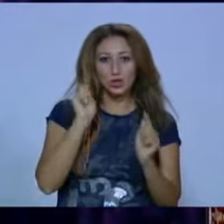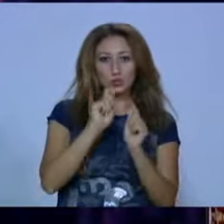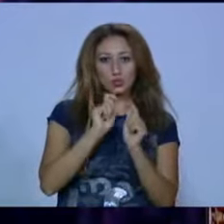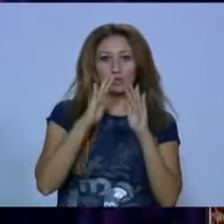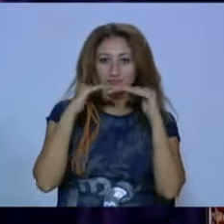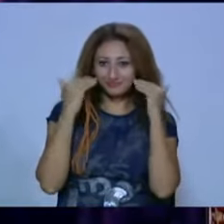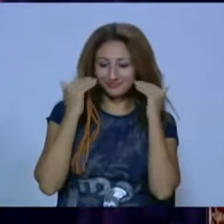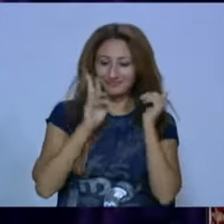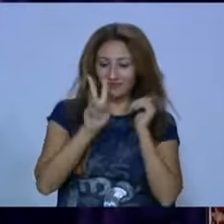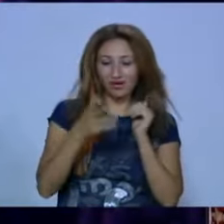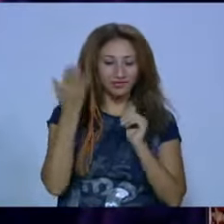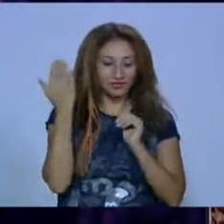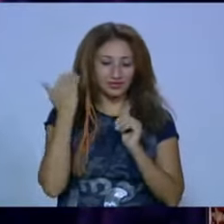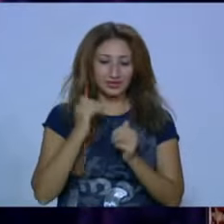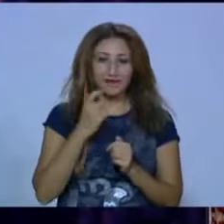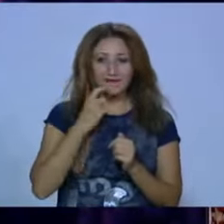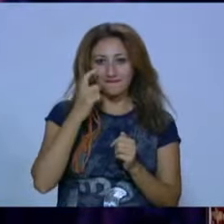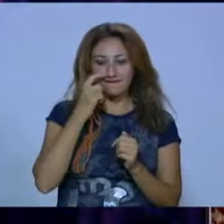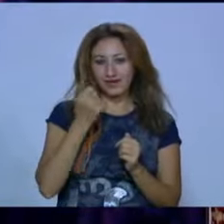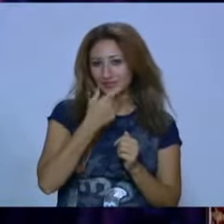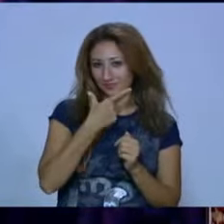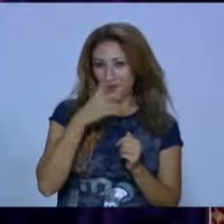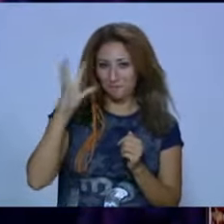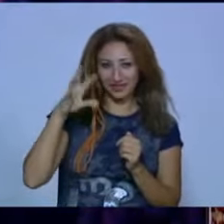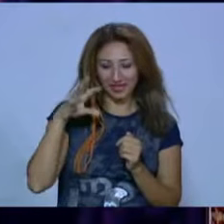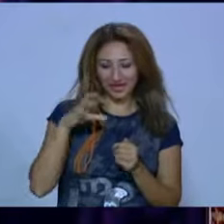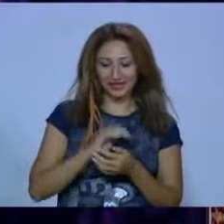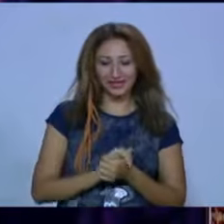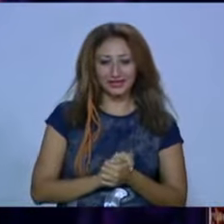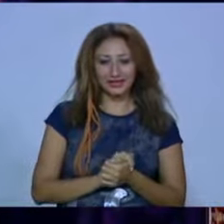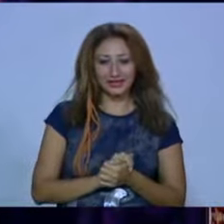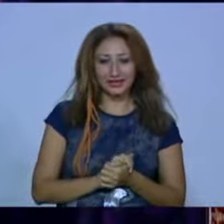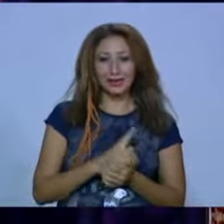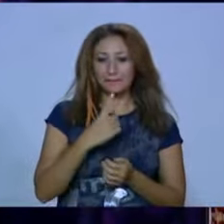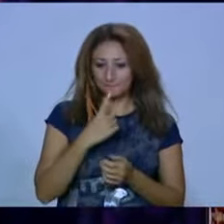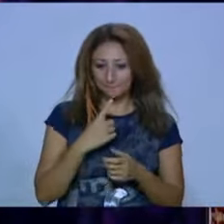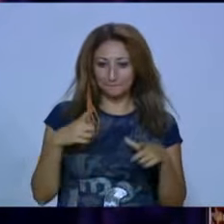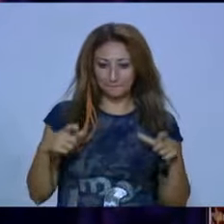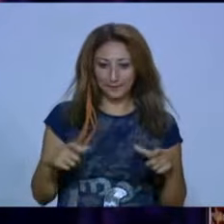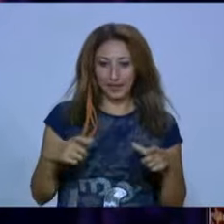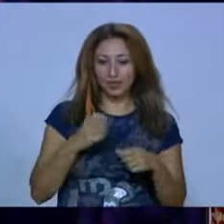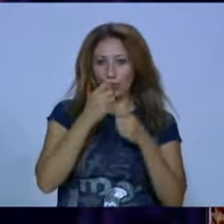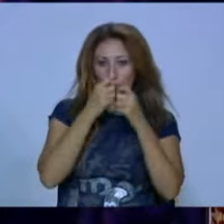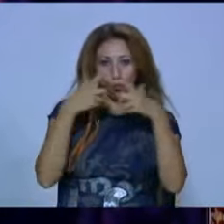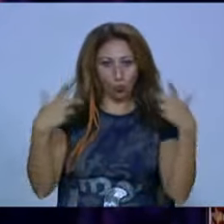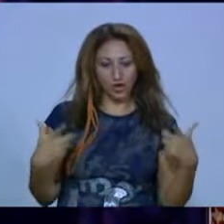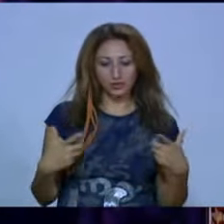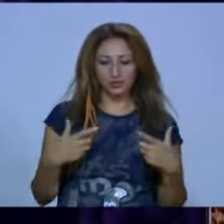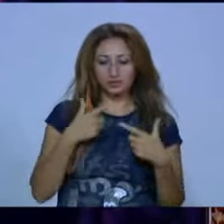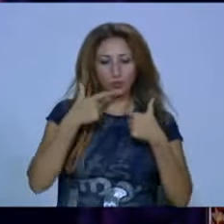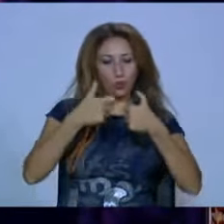البهجة والسعادة في فن الكوميديا. هنقدم في ذكرى ميلاده باقة ورد وحب